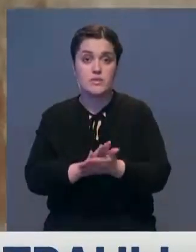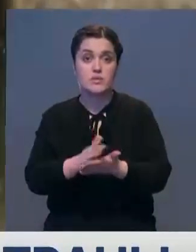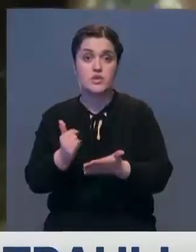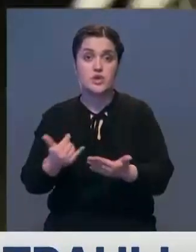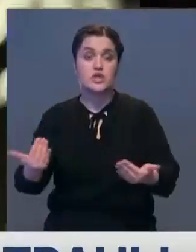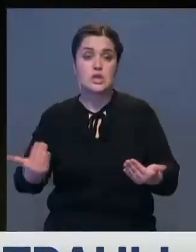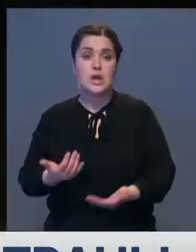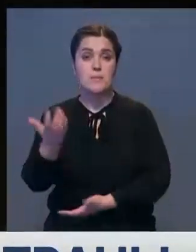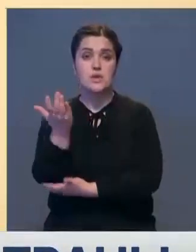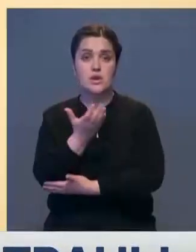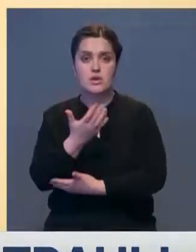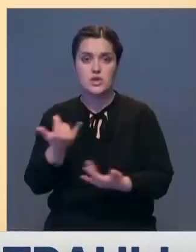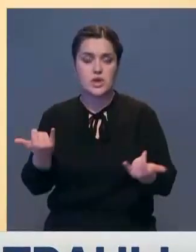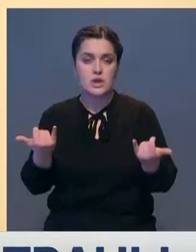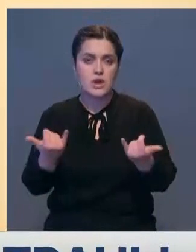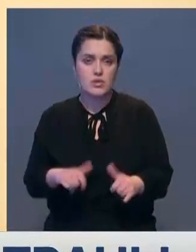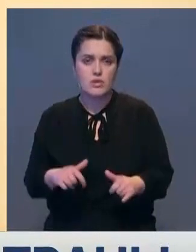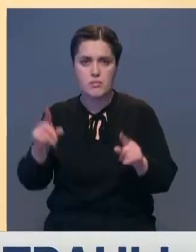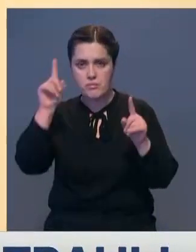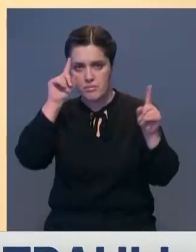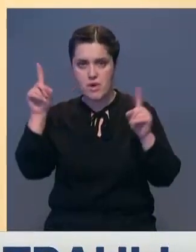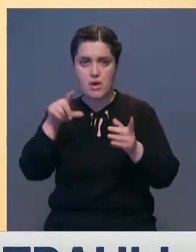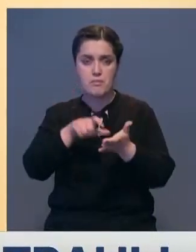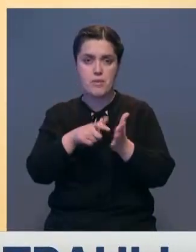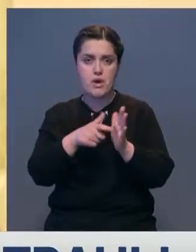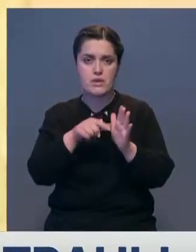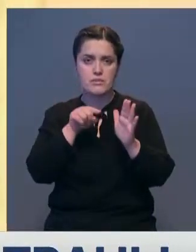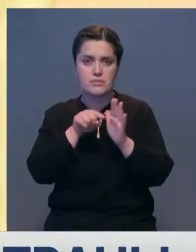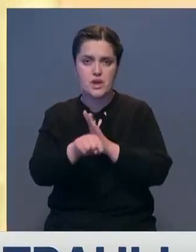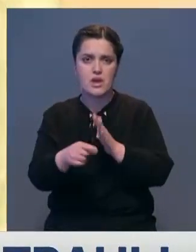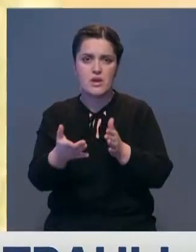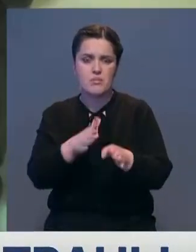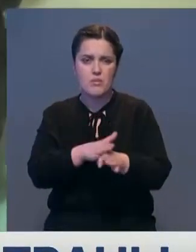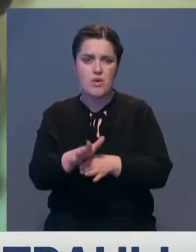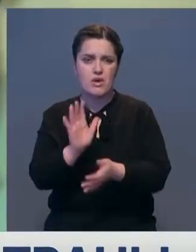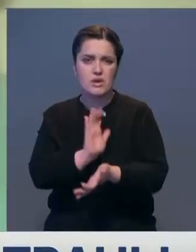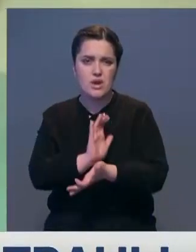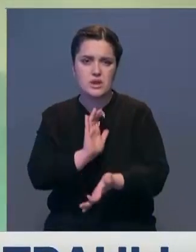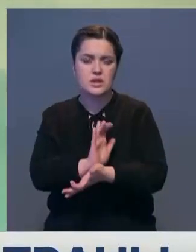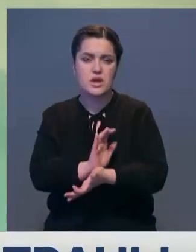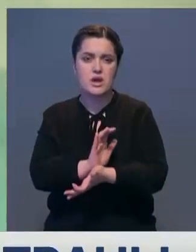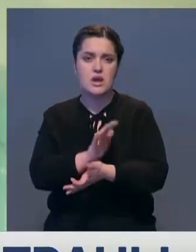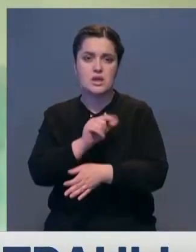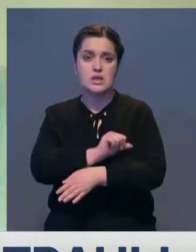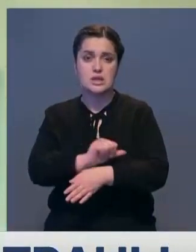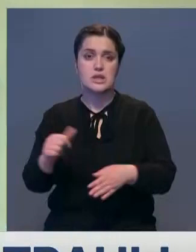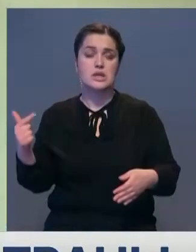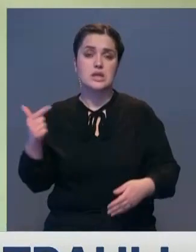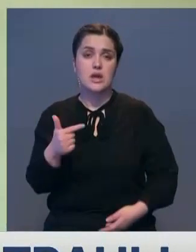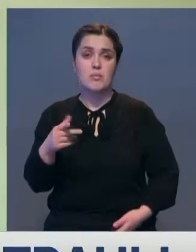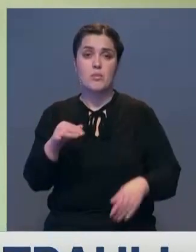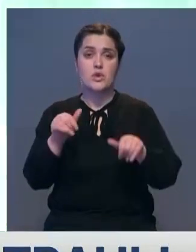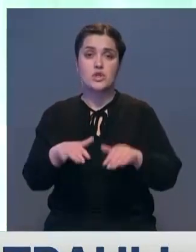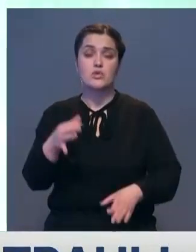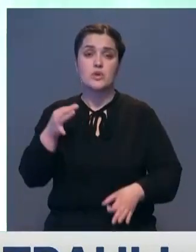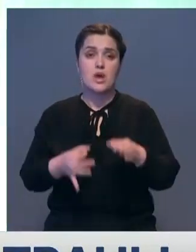которых продолжают жить попрошайки, шокируют. В помещении барачного типа полная антисанитария. В ближайшее время иностранных